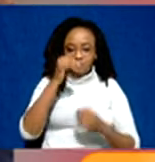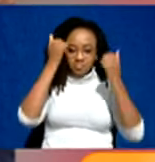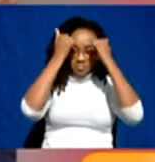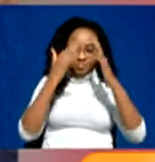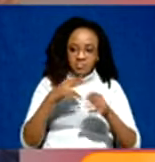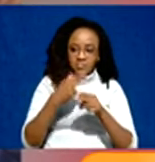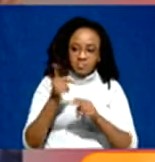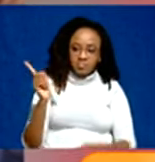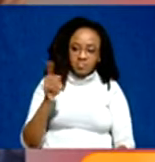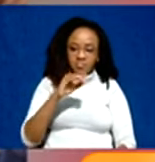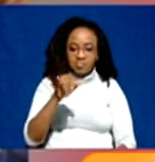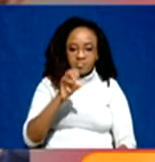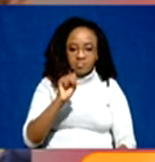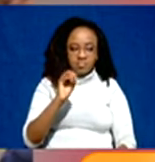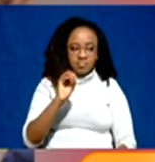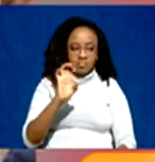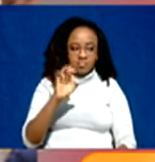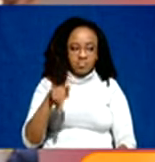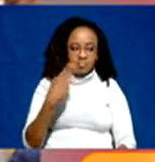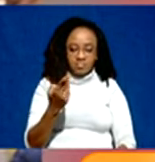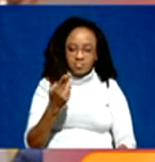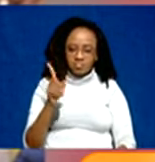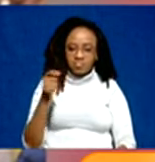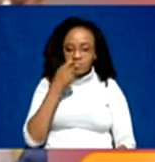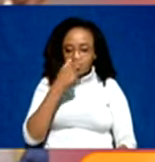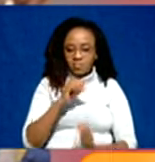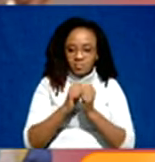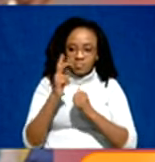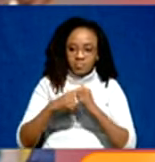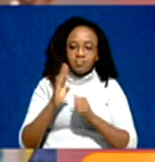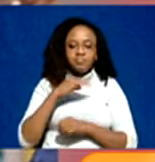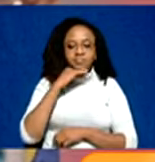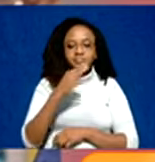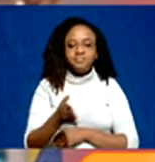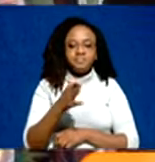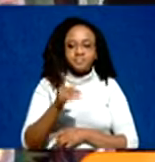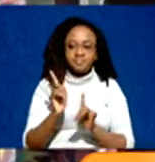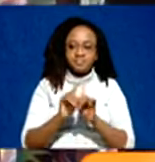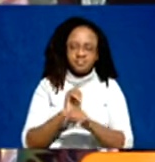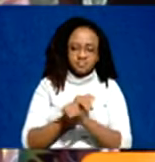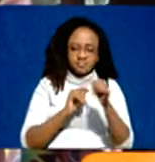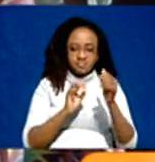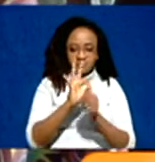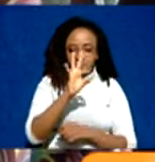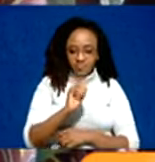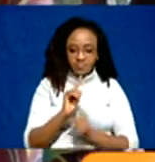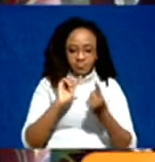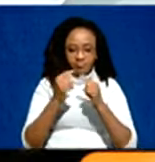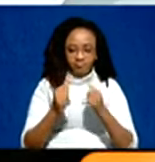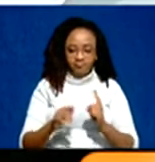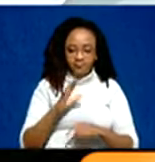Joseph Maduli mwenye umri wa miaka 17, alifariki papo hapo, wengine zaidi ya 30